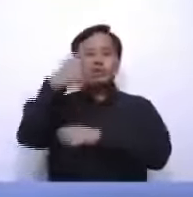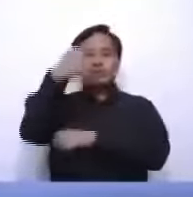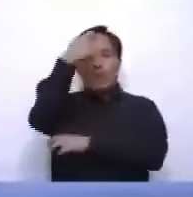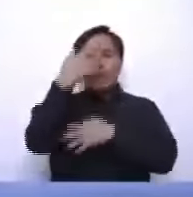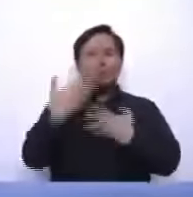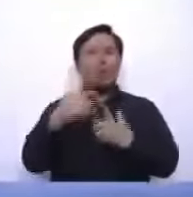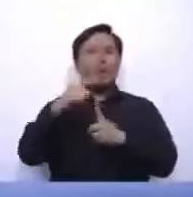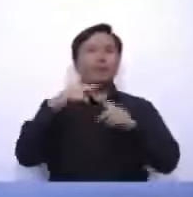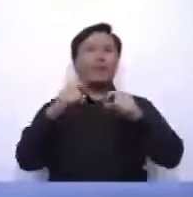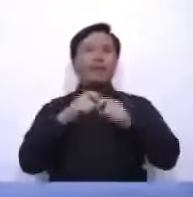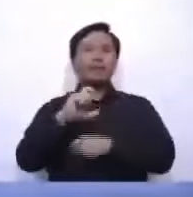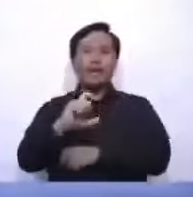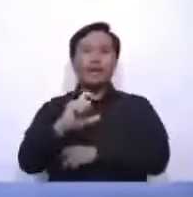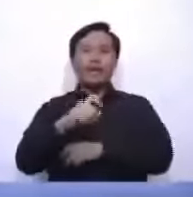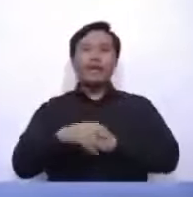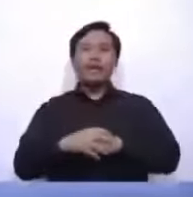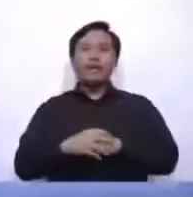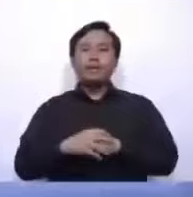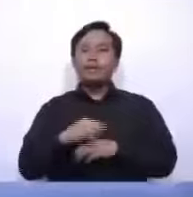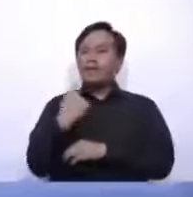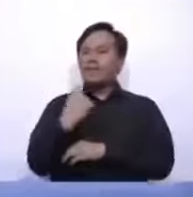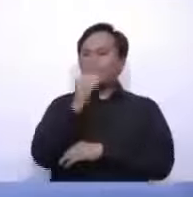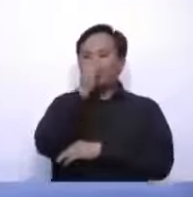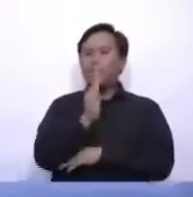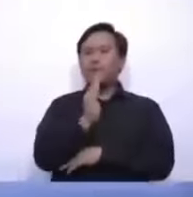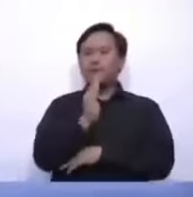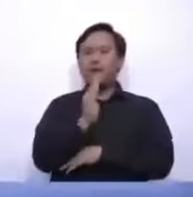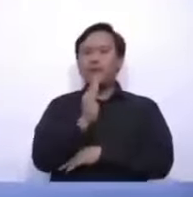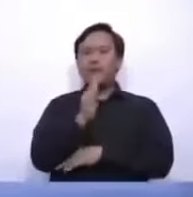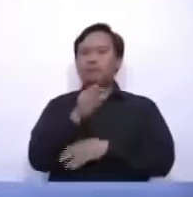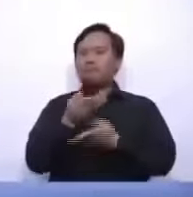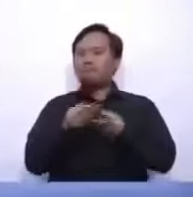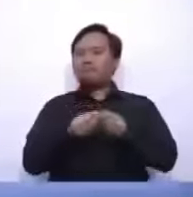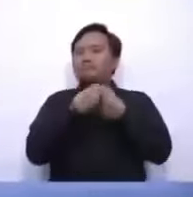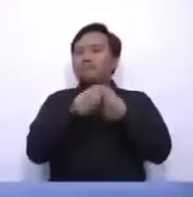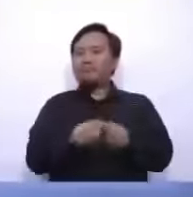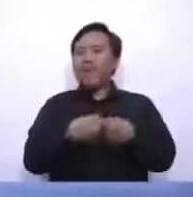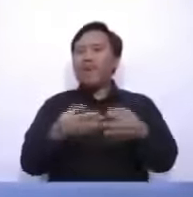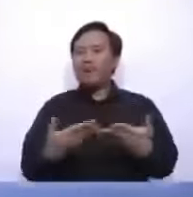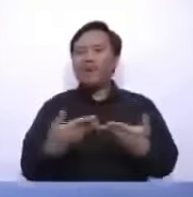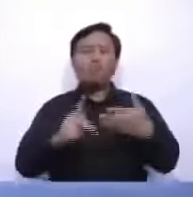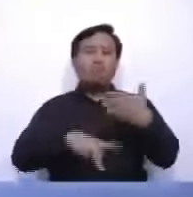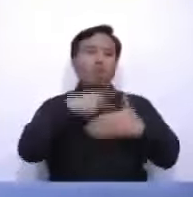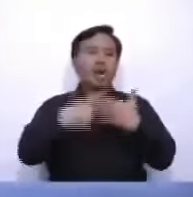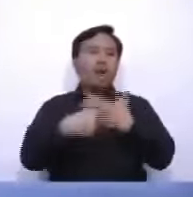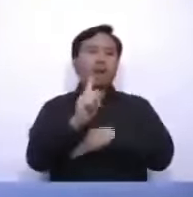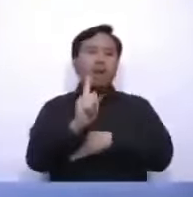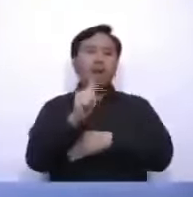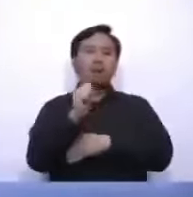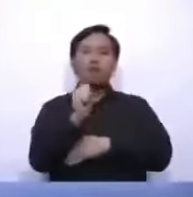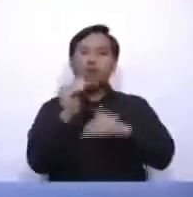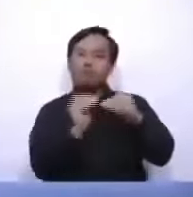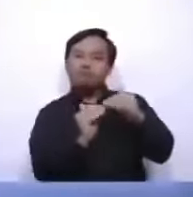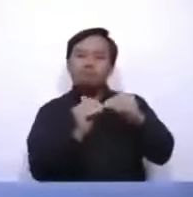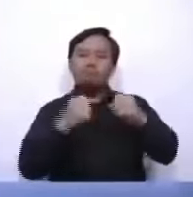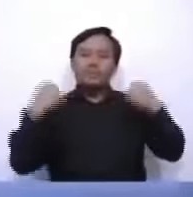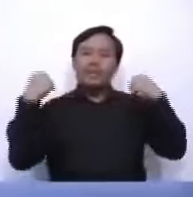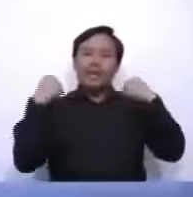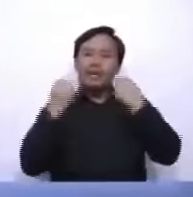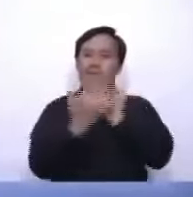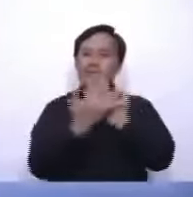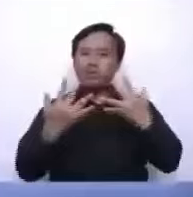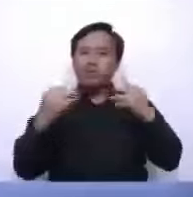TBC, kami terus terang memberikan tawaran beberapa program untuk meningkatkan